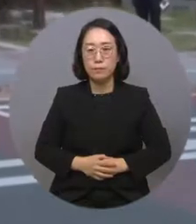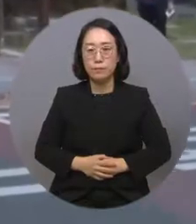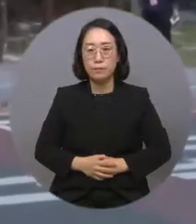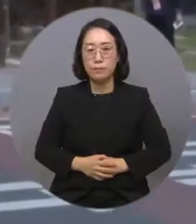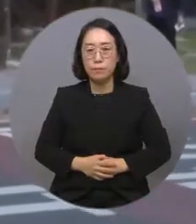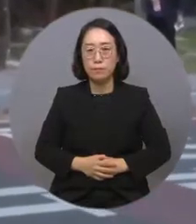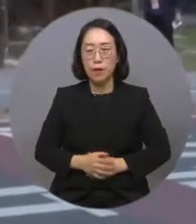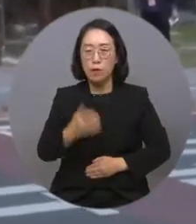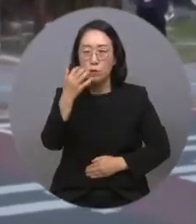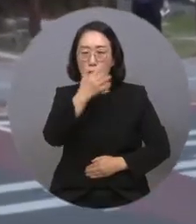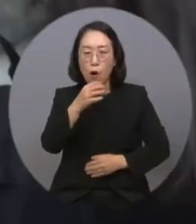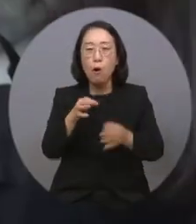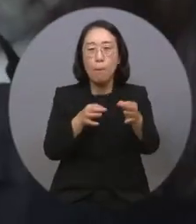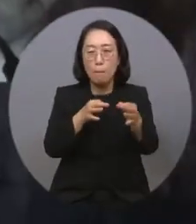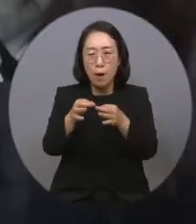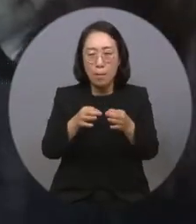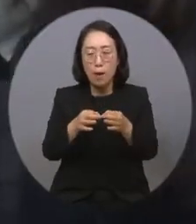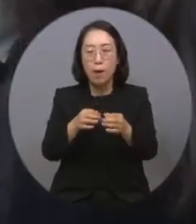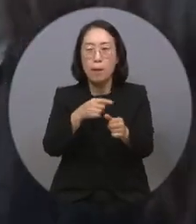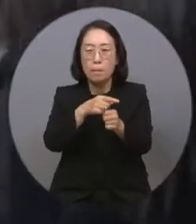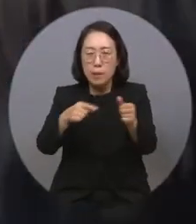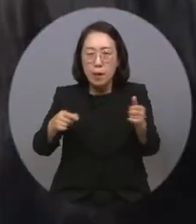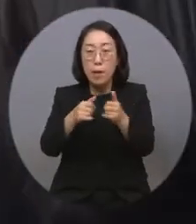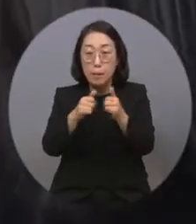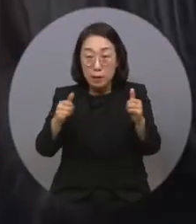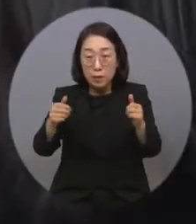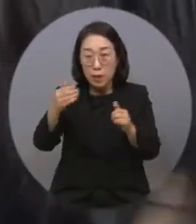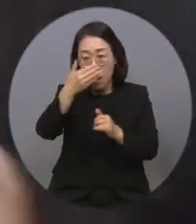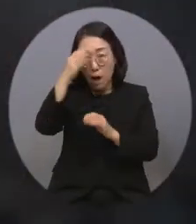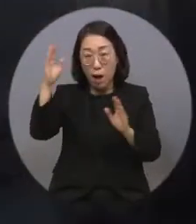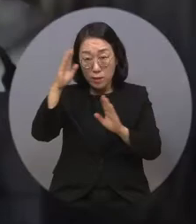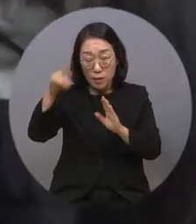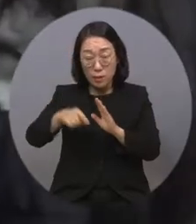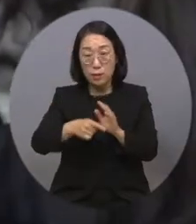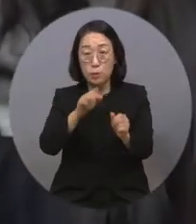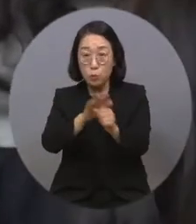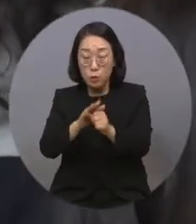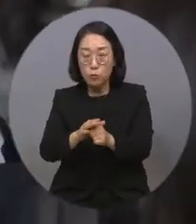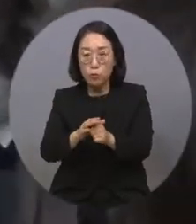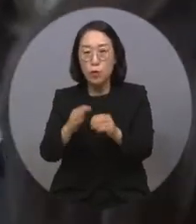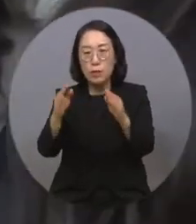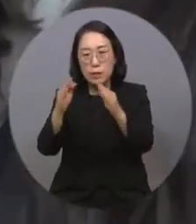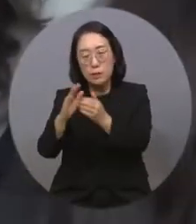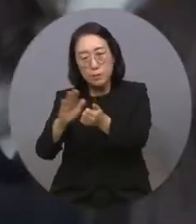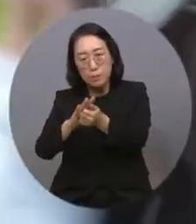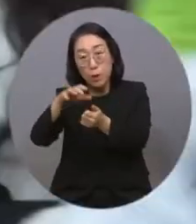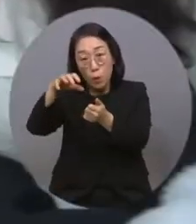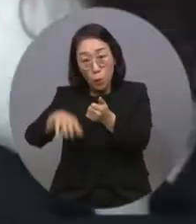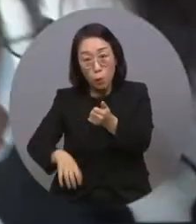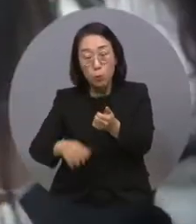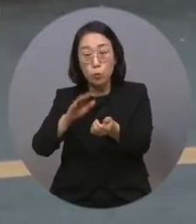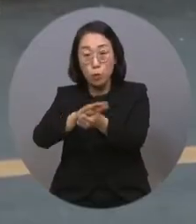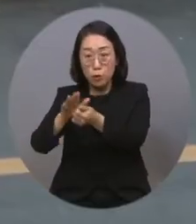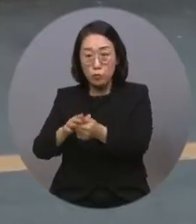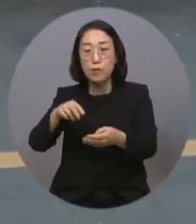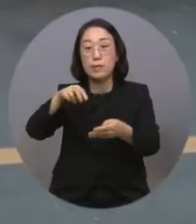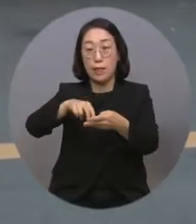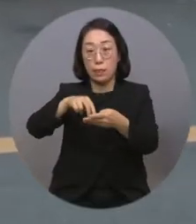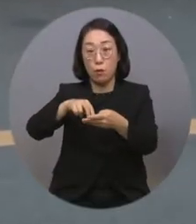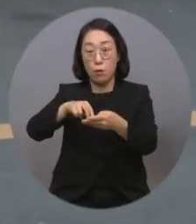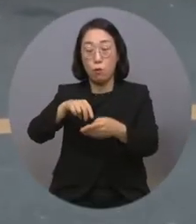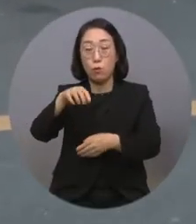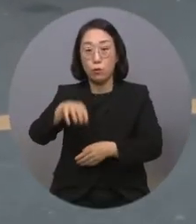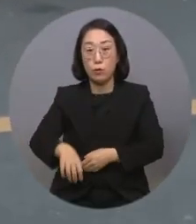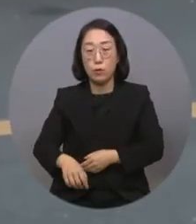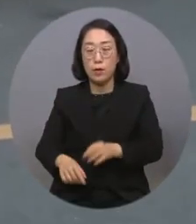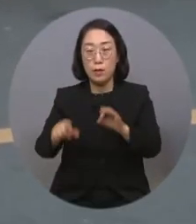성매매 피해 아동 청소년을 보호하고 자활 주거 등의 서비스를 제공하고 있는 전남 아동 청소년 지원센터는